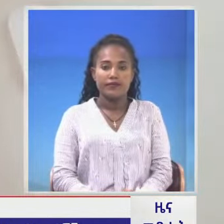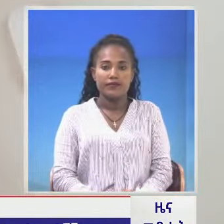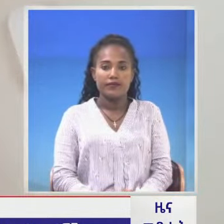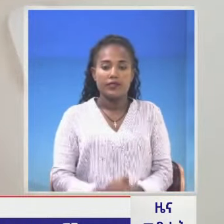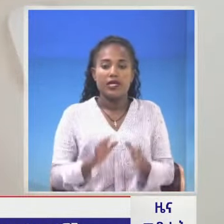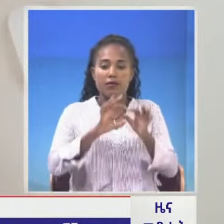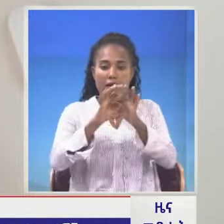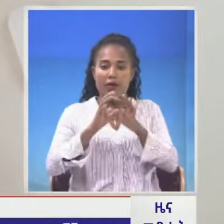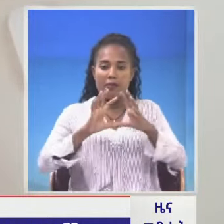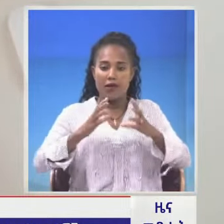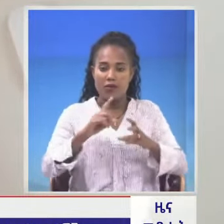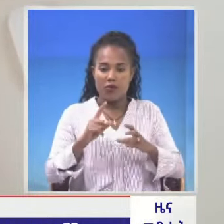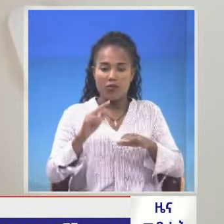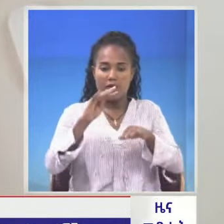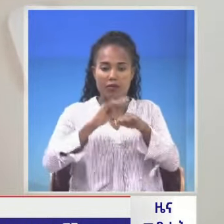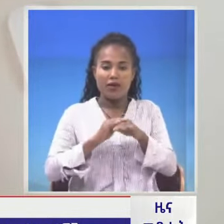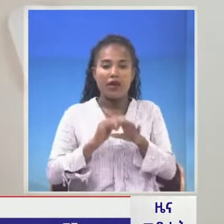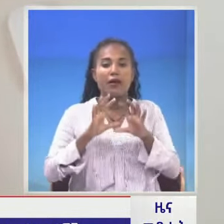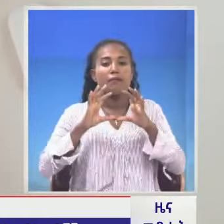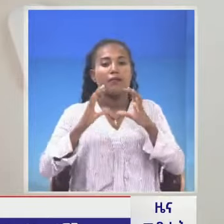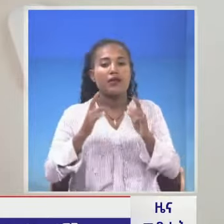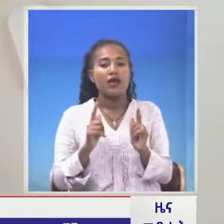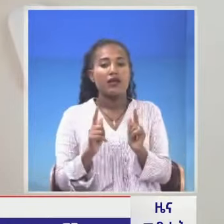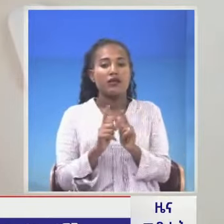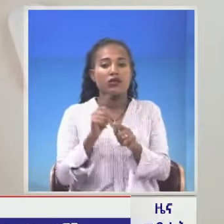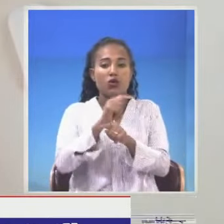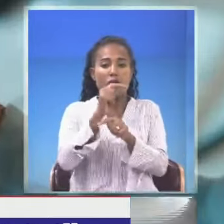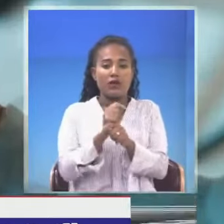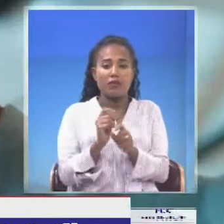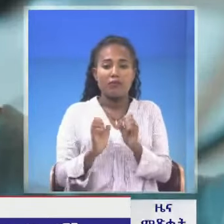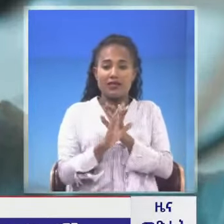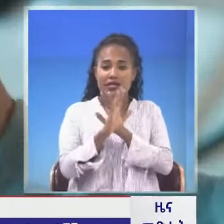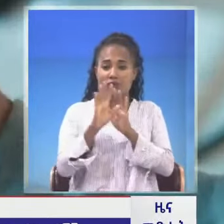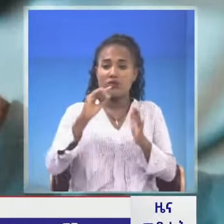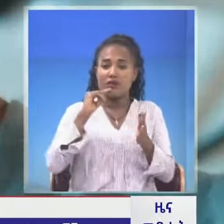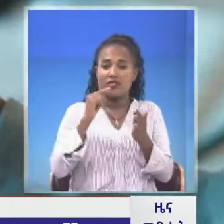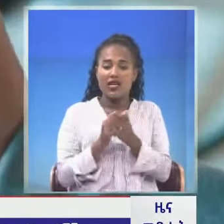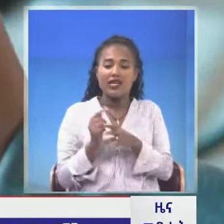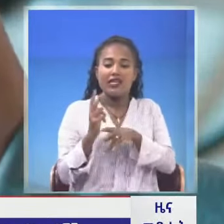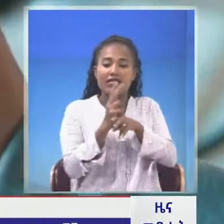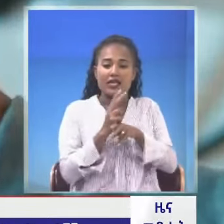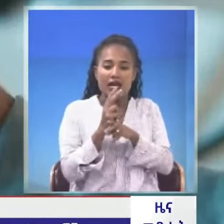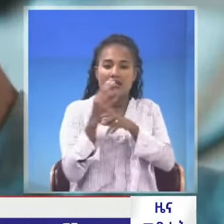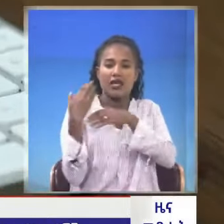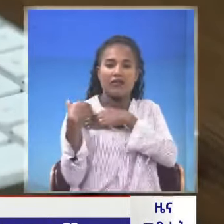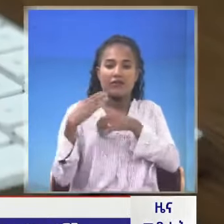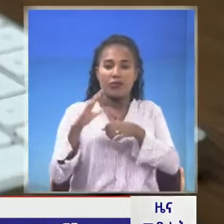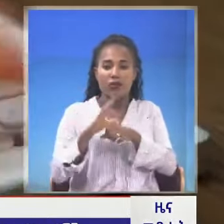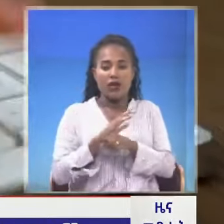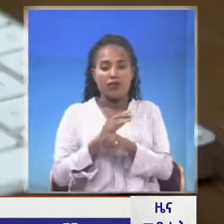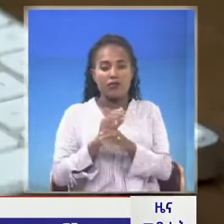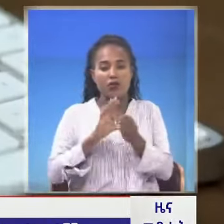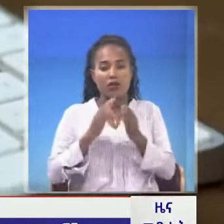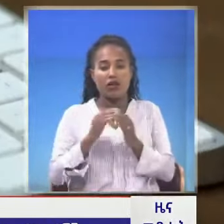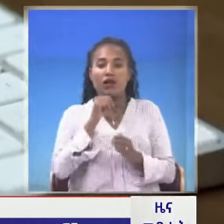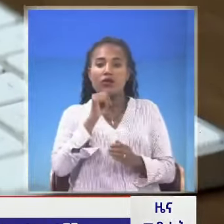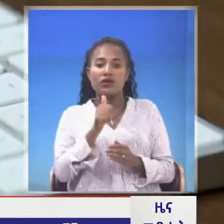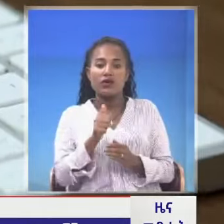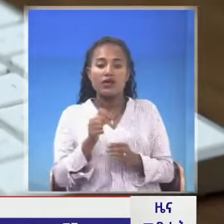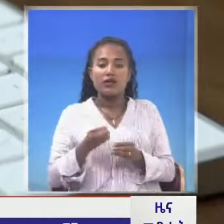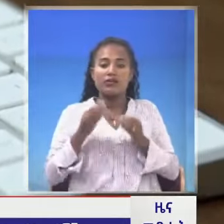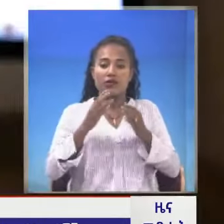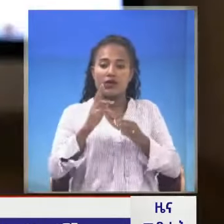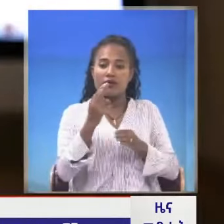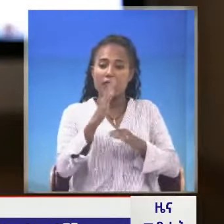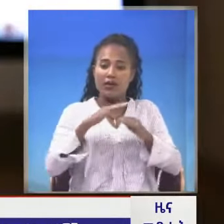ማህበራዊ ሚዲያውም ሆነ መደበኛ የብዙሃን መገናኛ ተቋማት የሚያሰራጩት መረጃ ጥንቃቄና ኃላፊነት በተሞላበት መልኩ ካልሆነ ከሚሰጠው